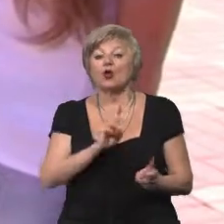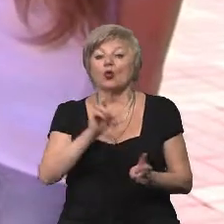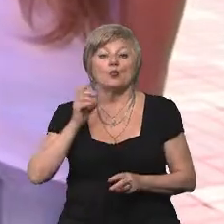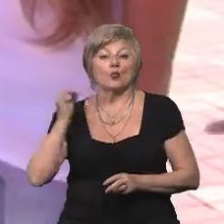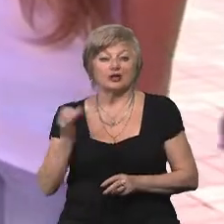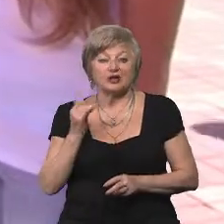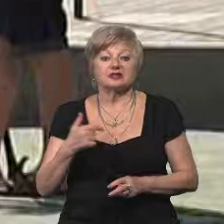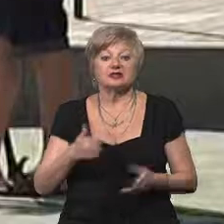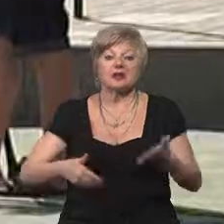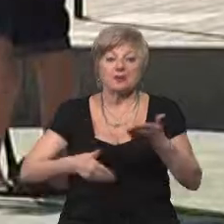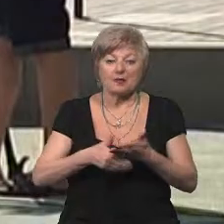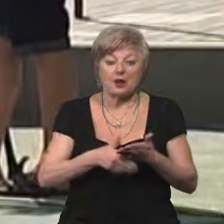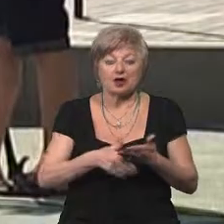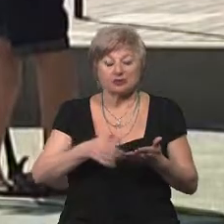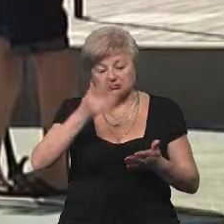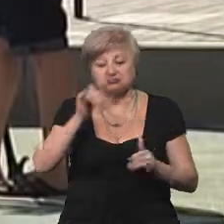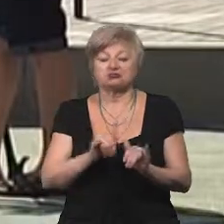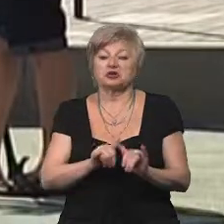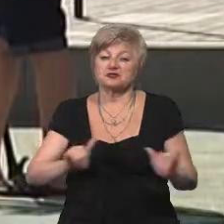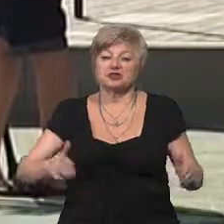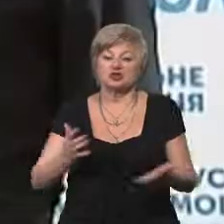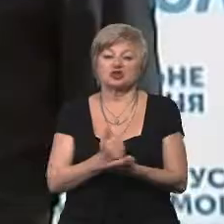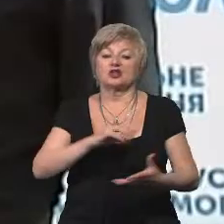і допомагаємо їм досягнути.